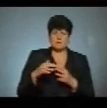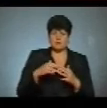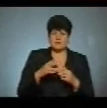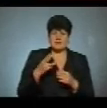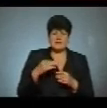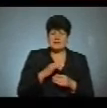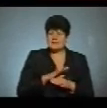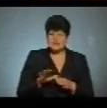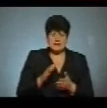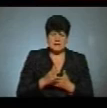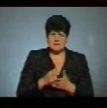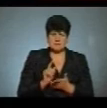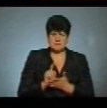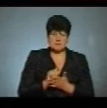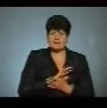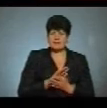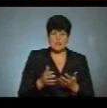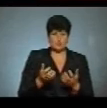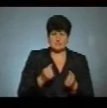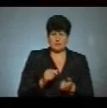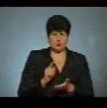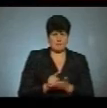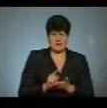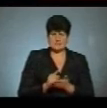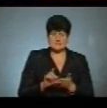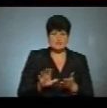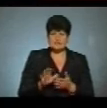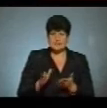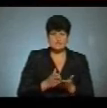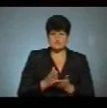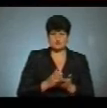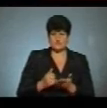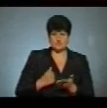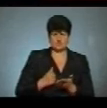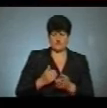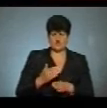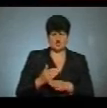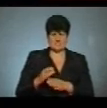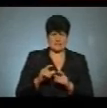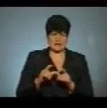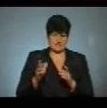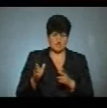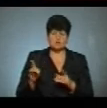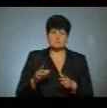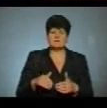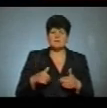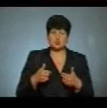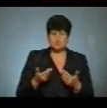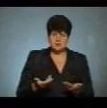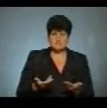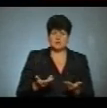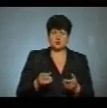є пенсіонерами і які не отримують пенсії і не служать в військових частинах, щоб звернутися до